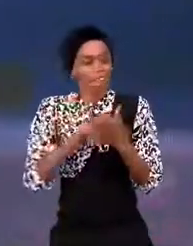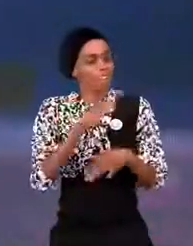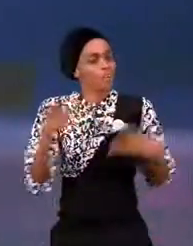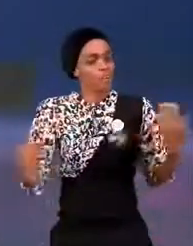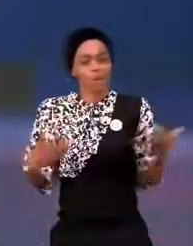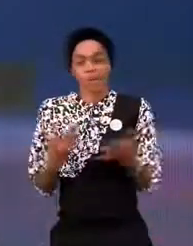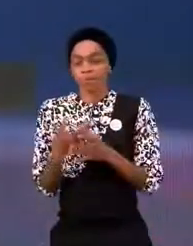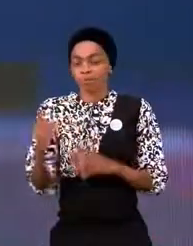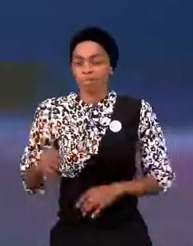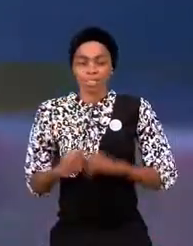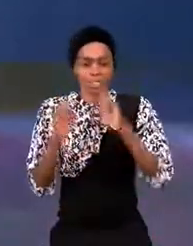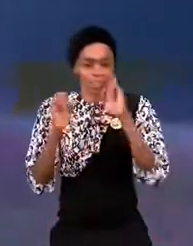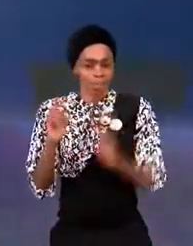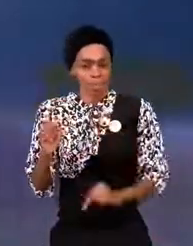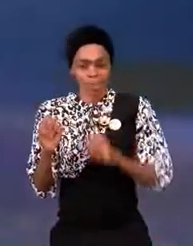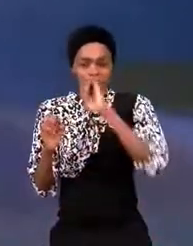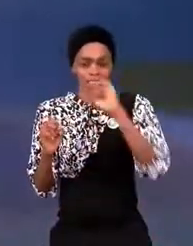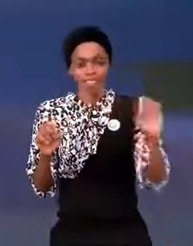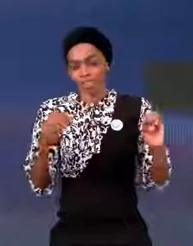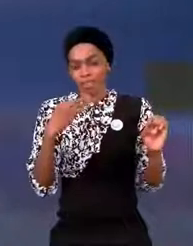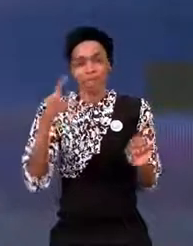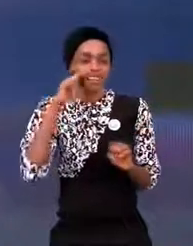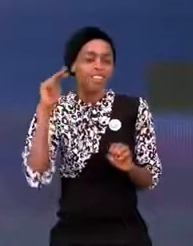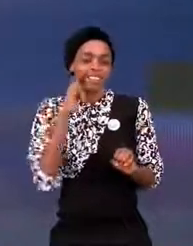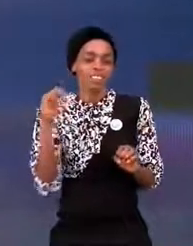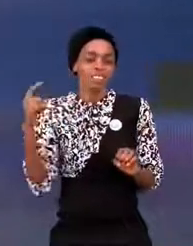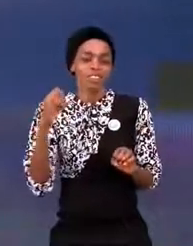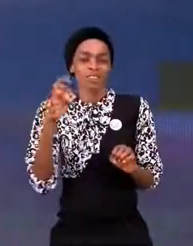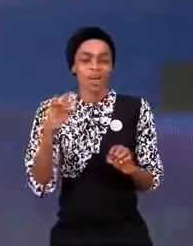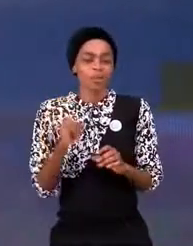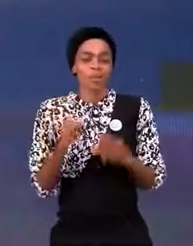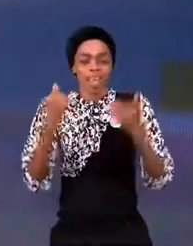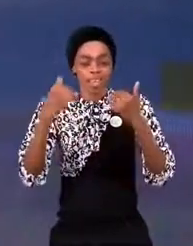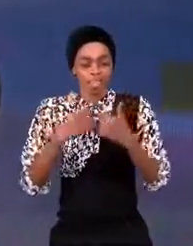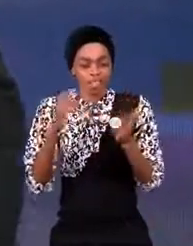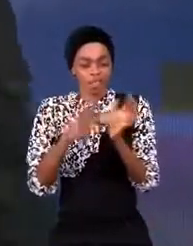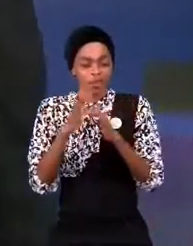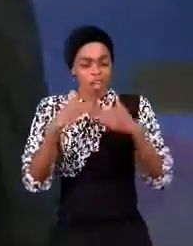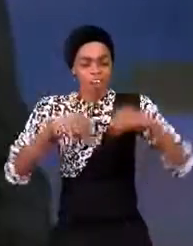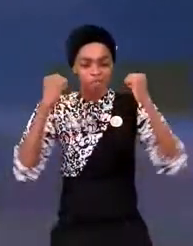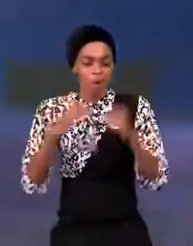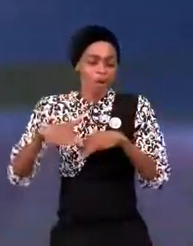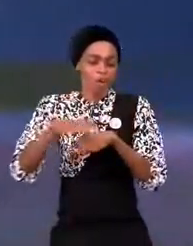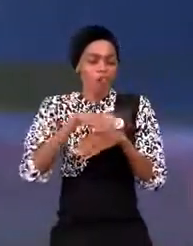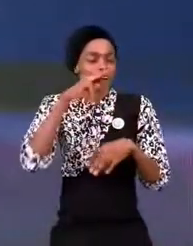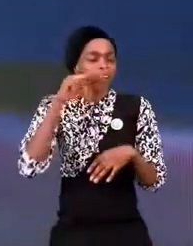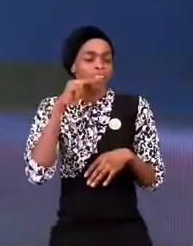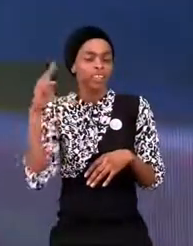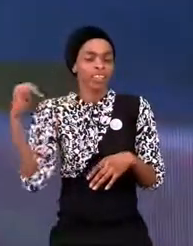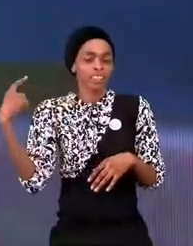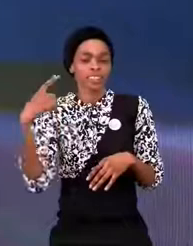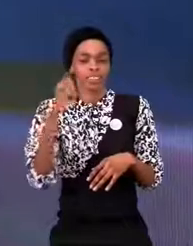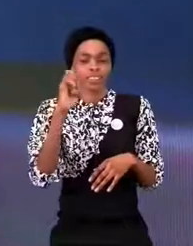au Nigeria. La puissance de Christ n'est pas limitée à Jérusalem, à Nazareth ou à